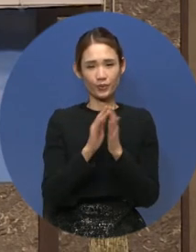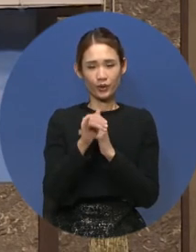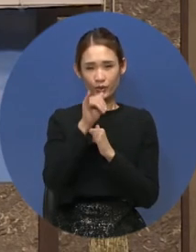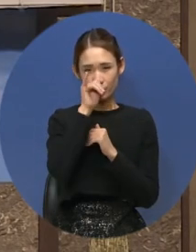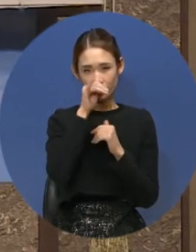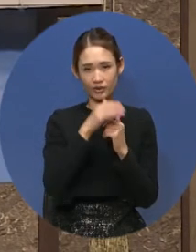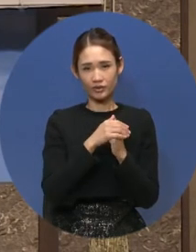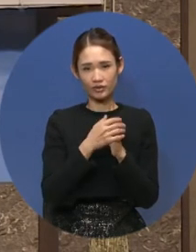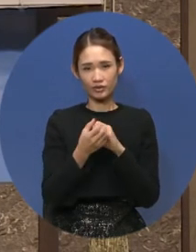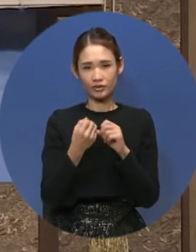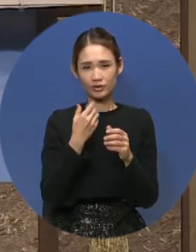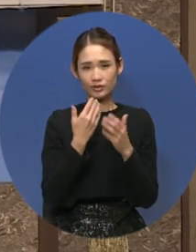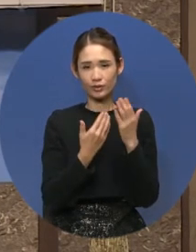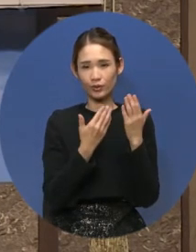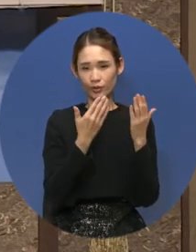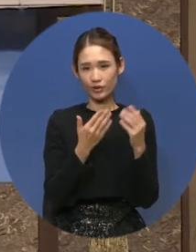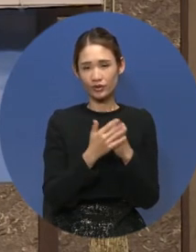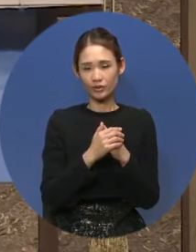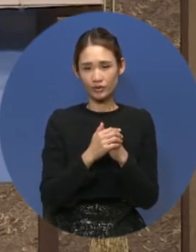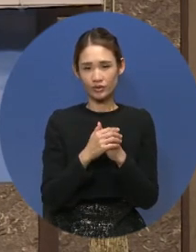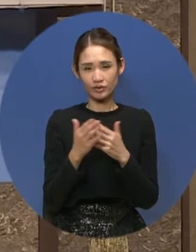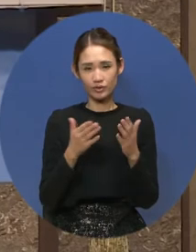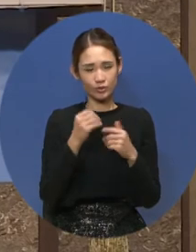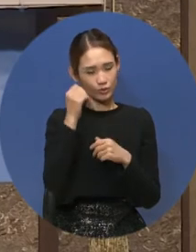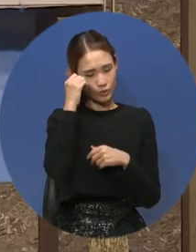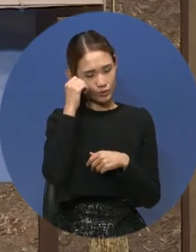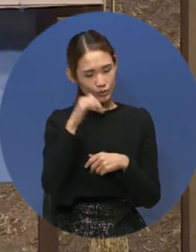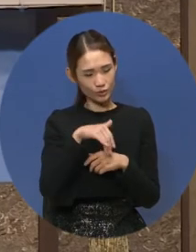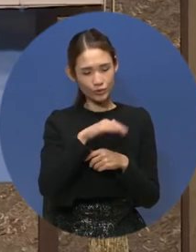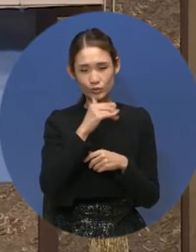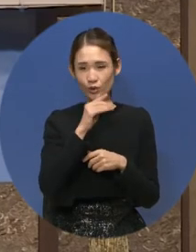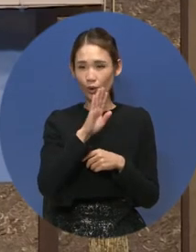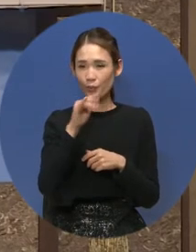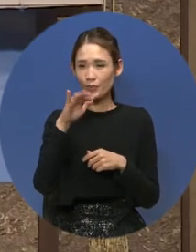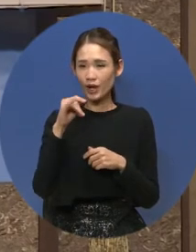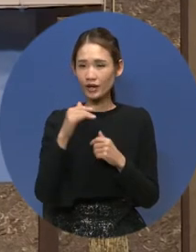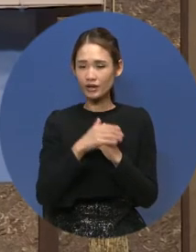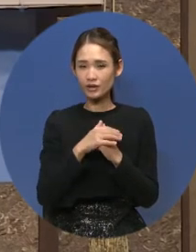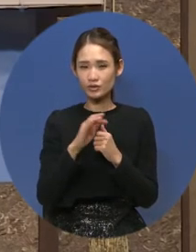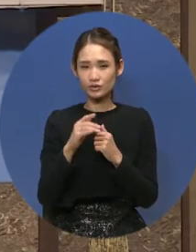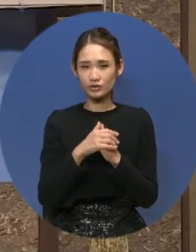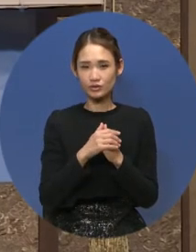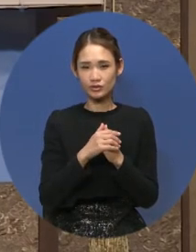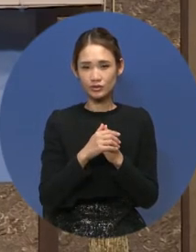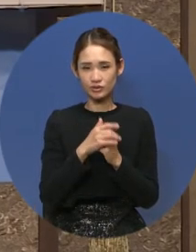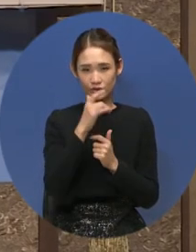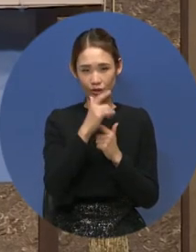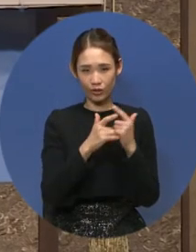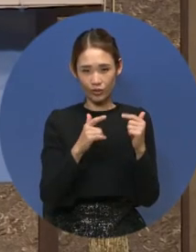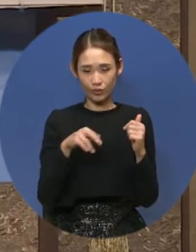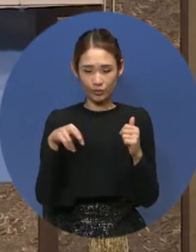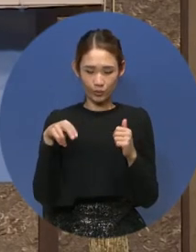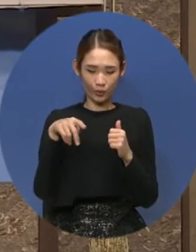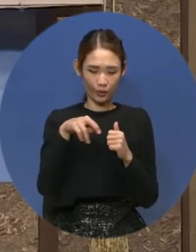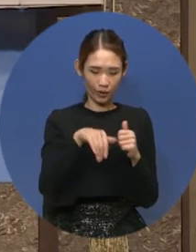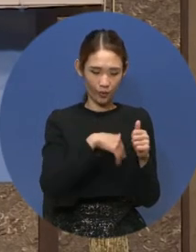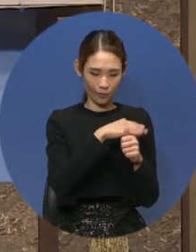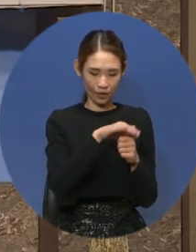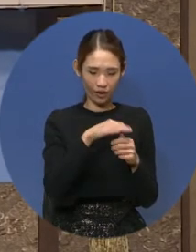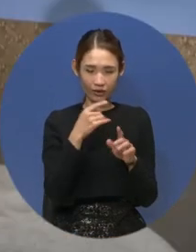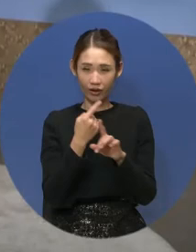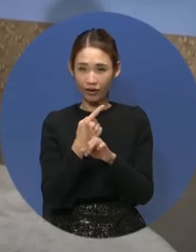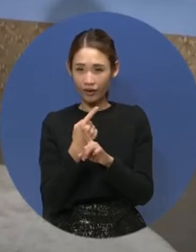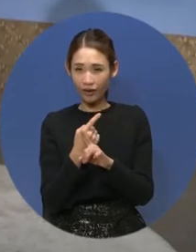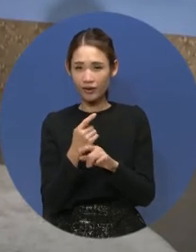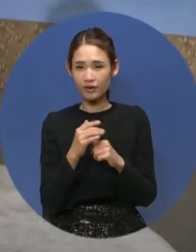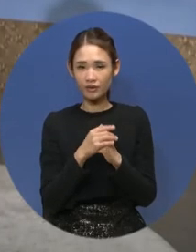그래서 아까 말했던 영준의 노점상, 쪽방촌, 집창촌, 기타 여러 가지 이제 보육환경 개선. 네,